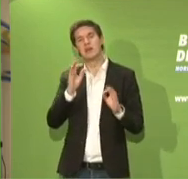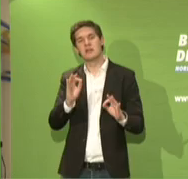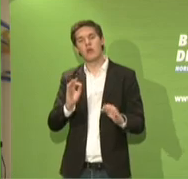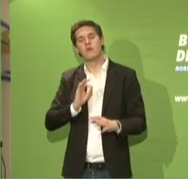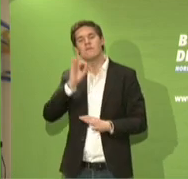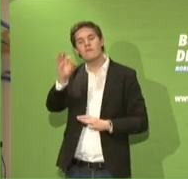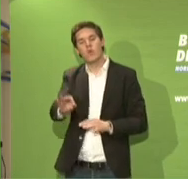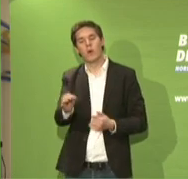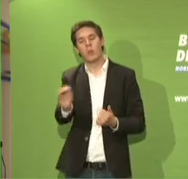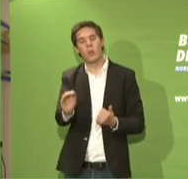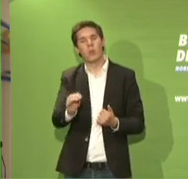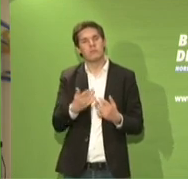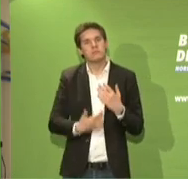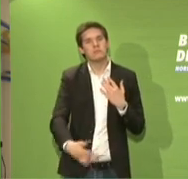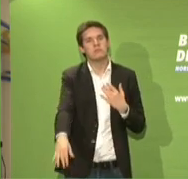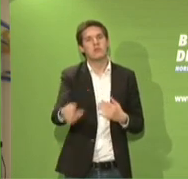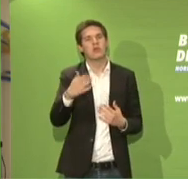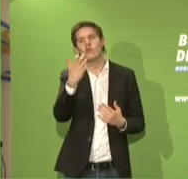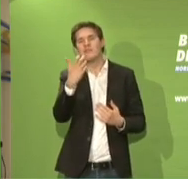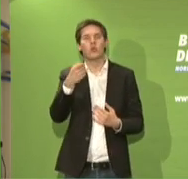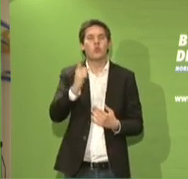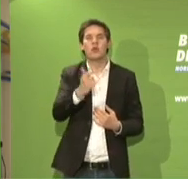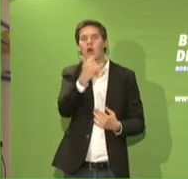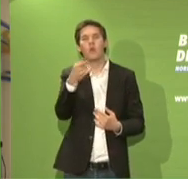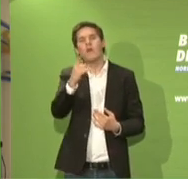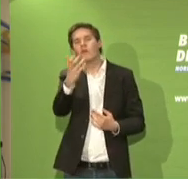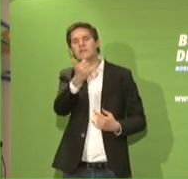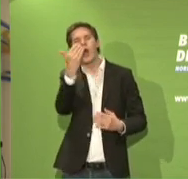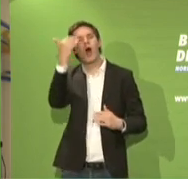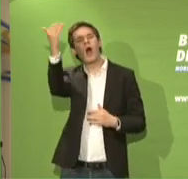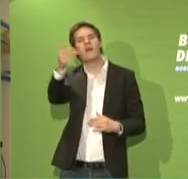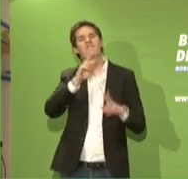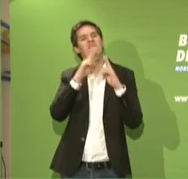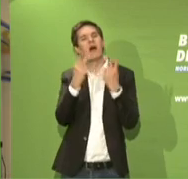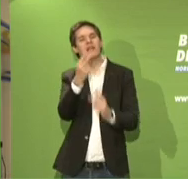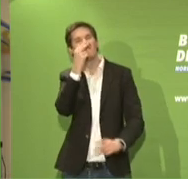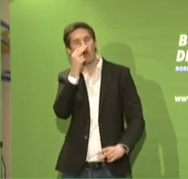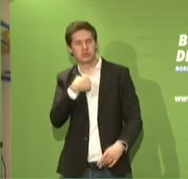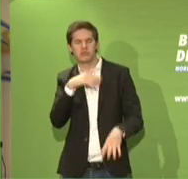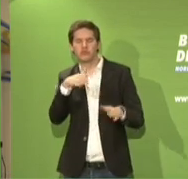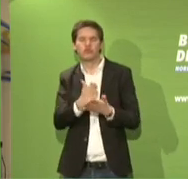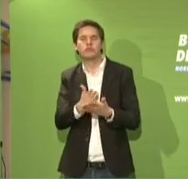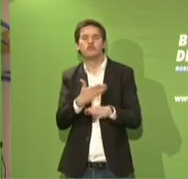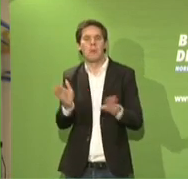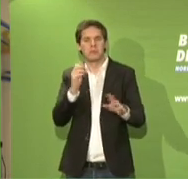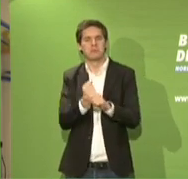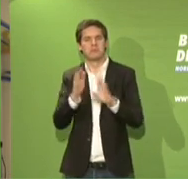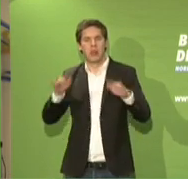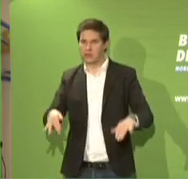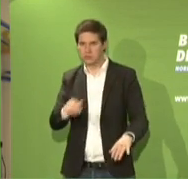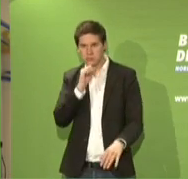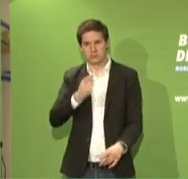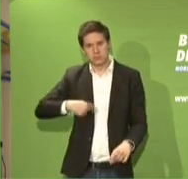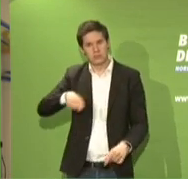die Jugendlichen und Kinder in 50, 100, 150 Jahren aussehen muss. Für mich heißt das, weil wir heute hier und